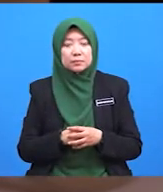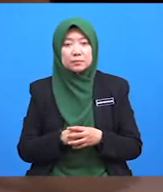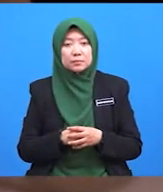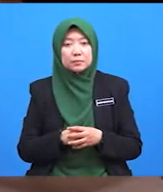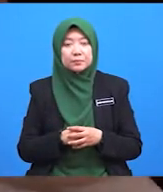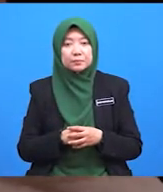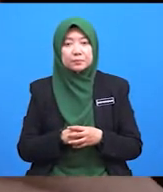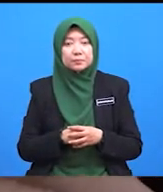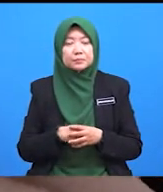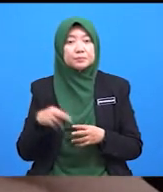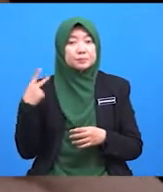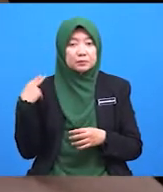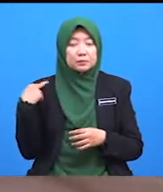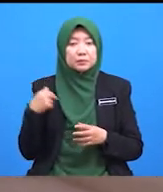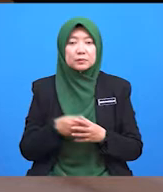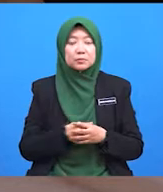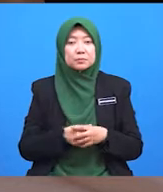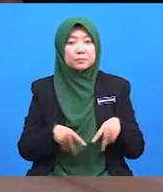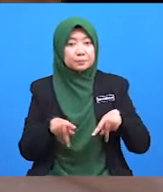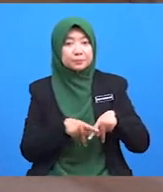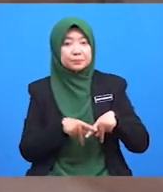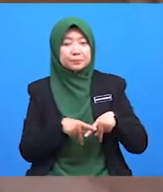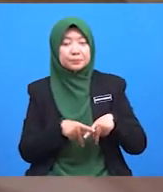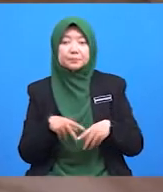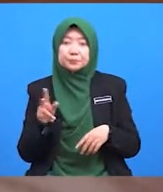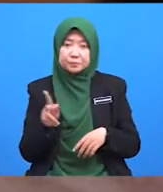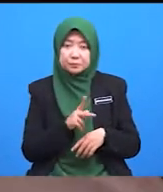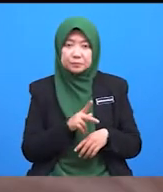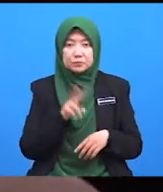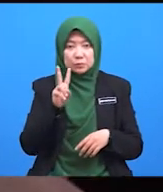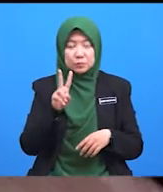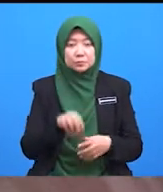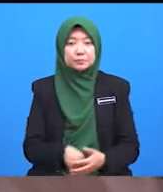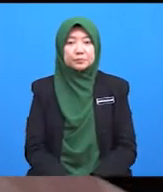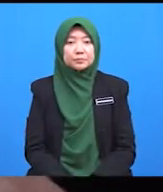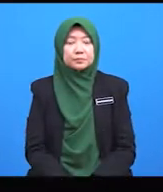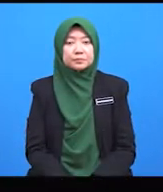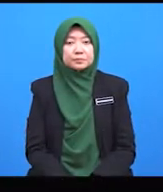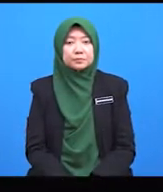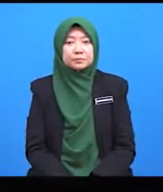bahagian kaki iaitu peha kiri sebanyak 2 pasang.